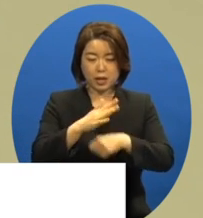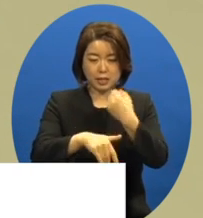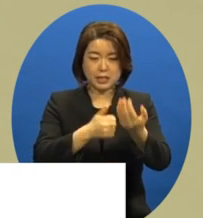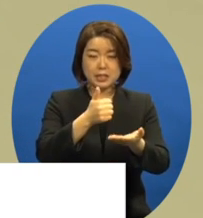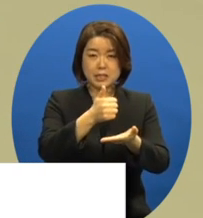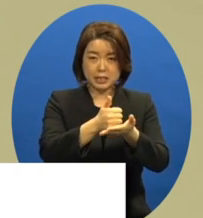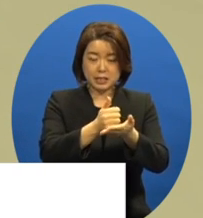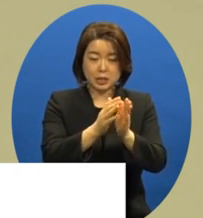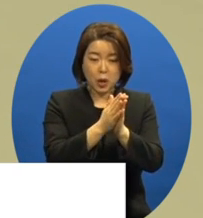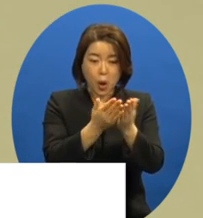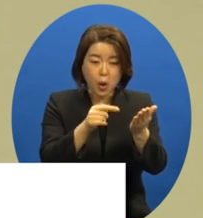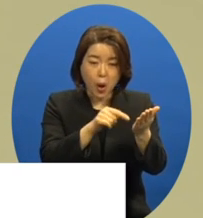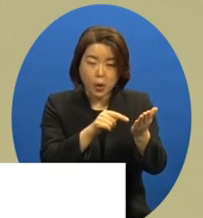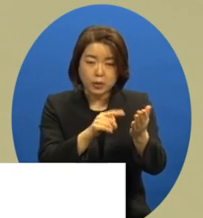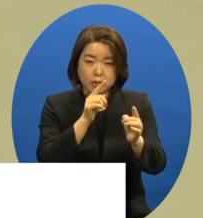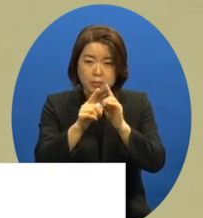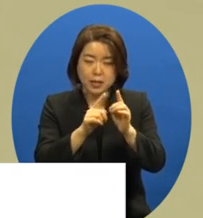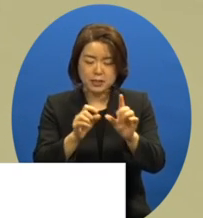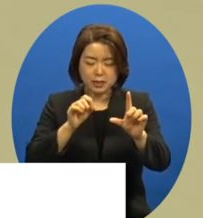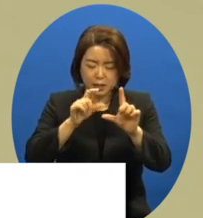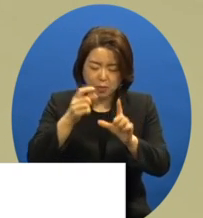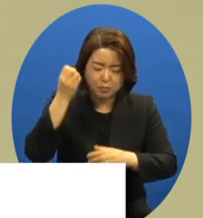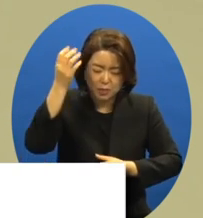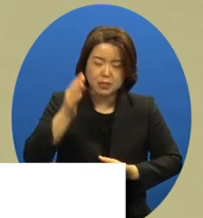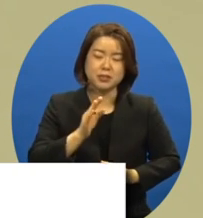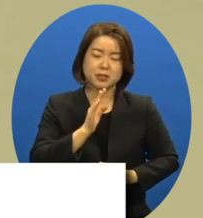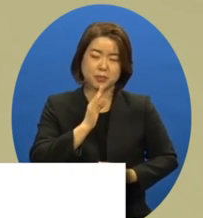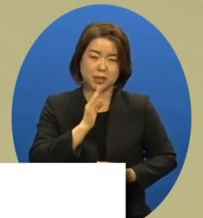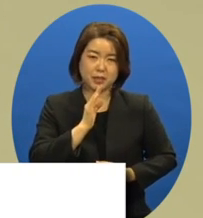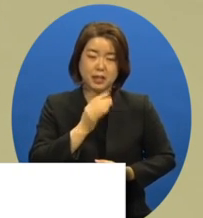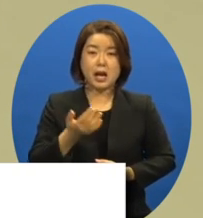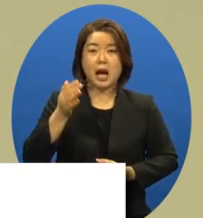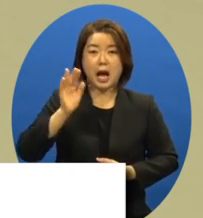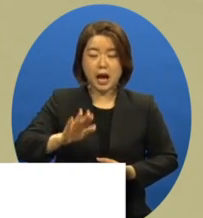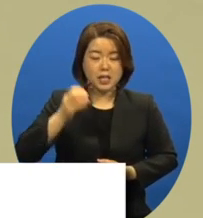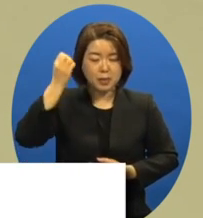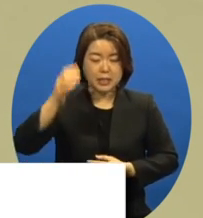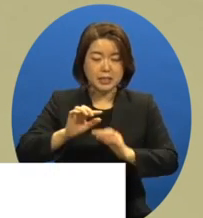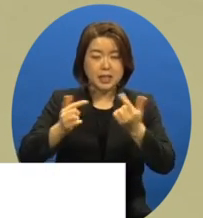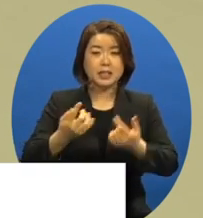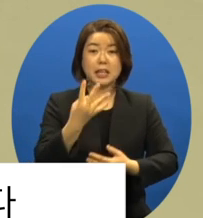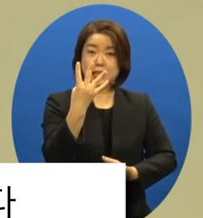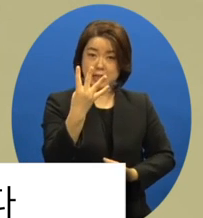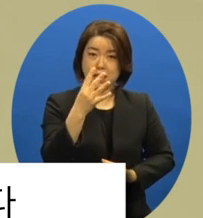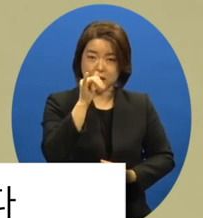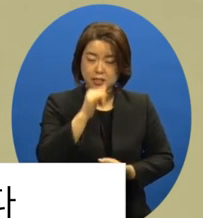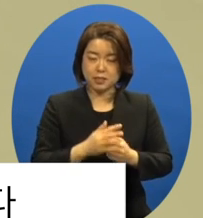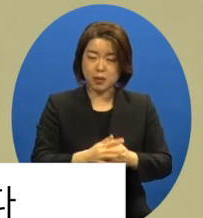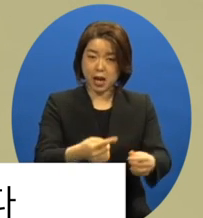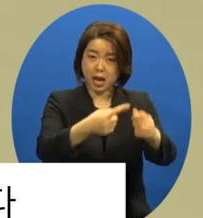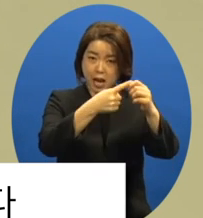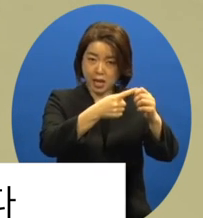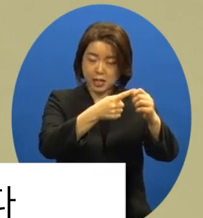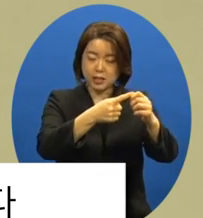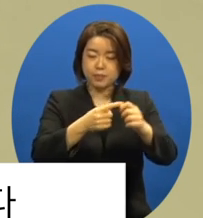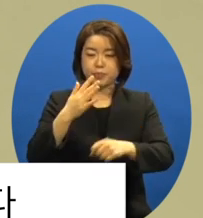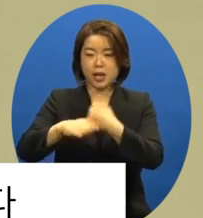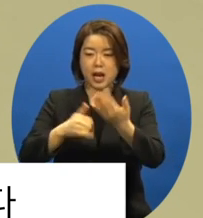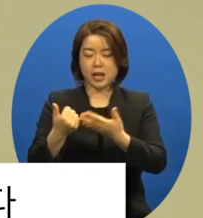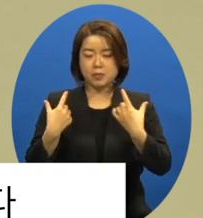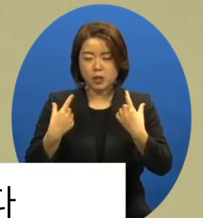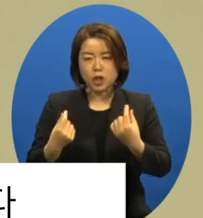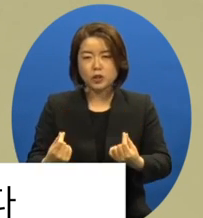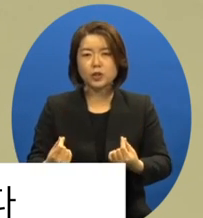대부분 다 잊어버렸다. 그러나 잊어버리지 않은 게 네 가지가 있는데 하나는 하나님은